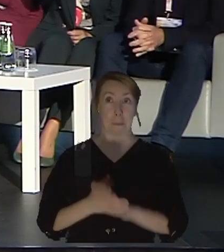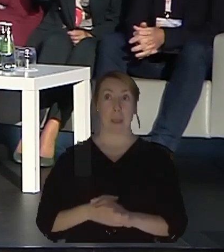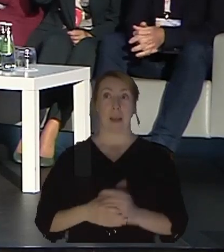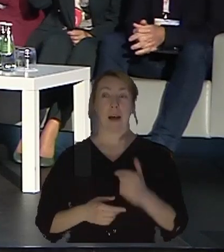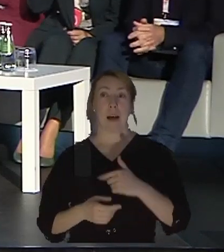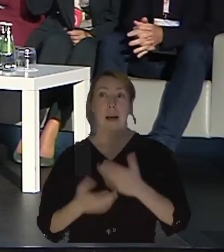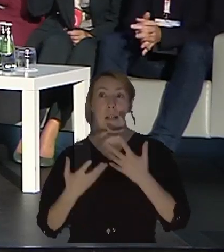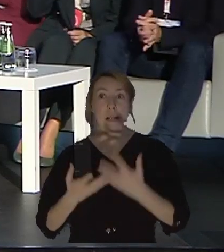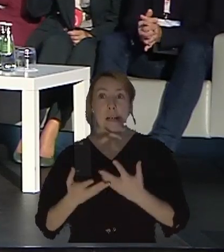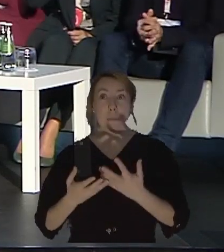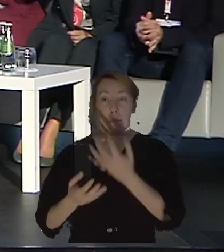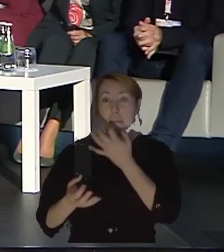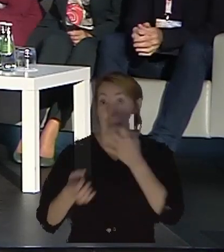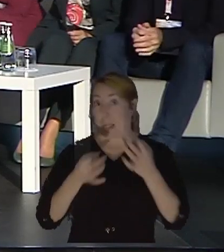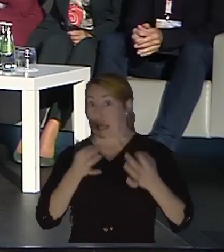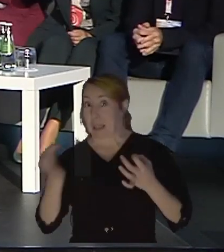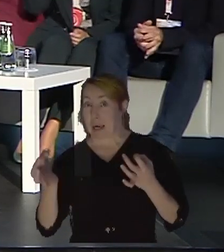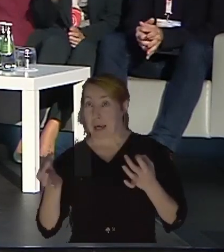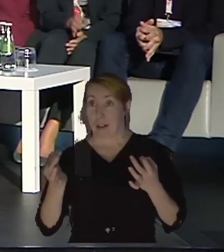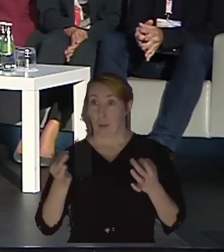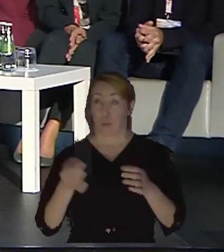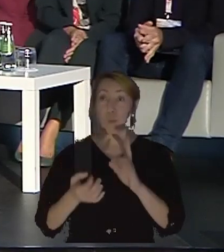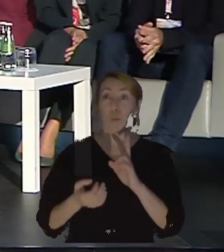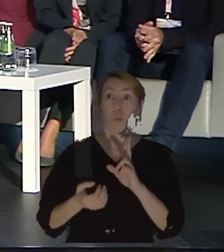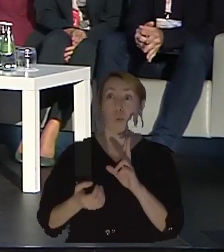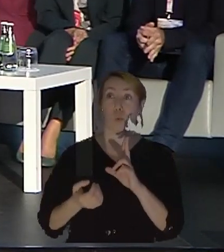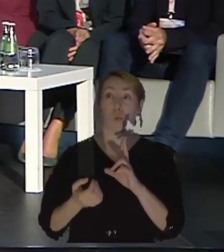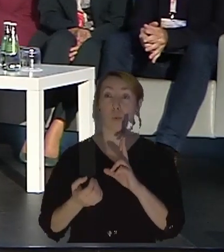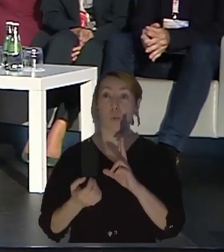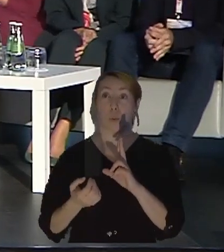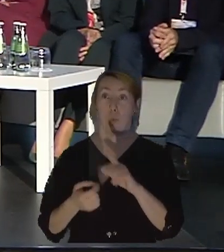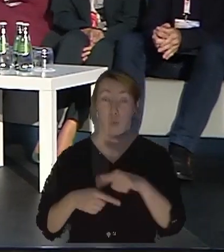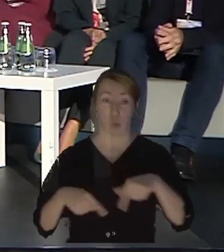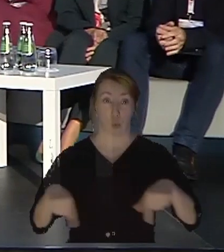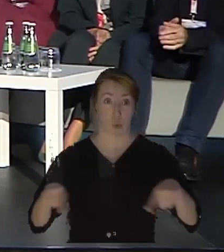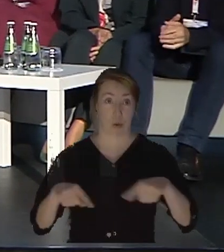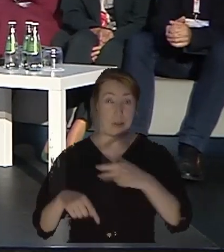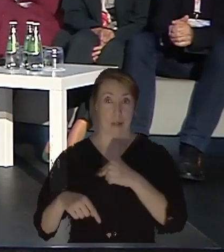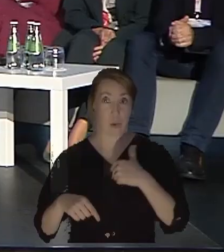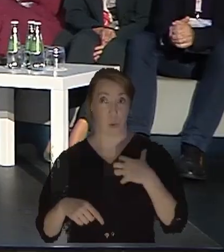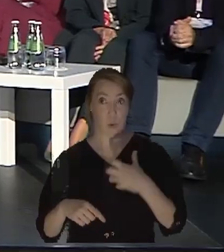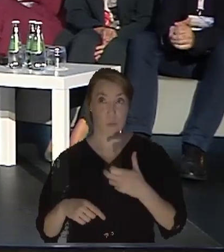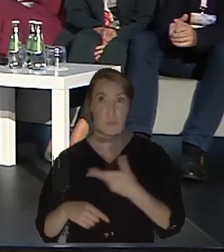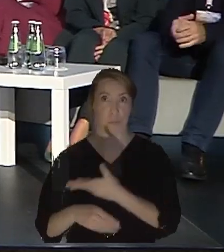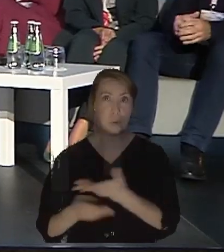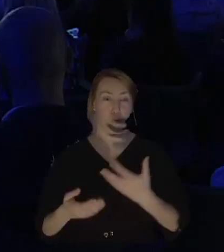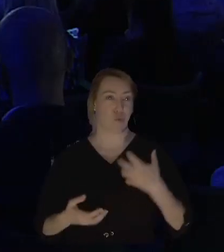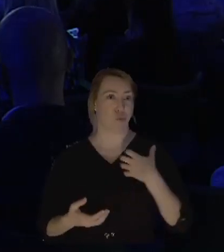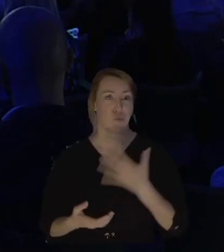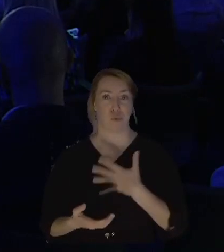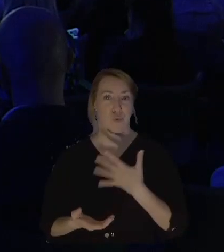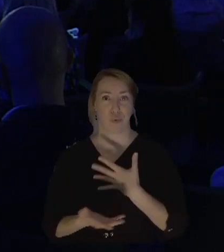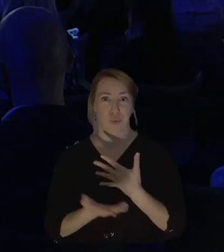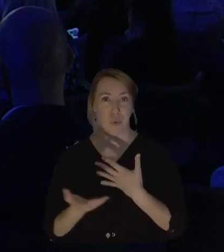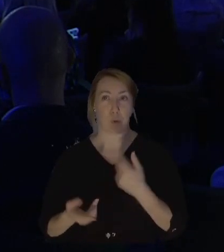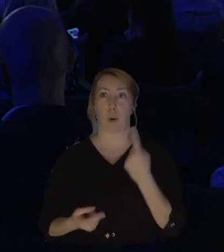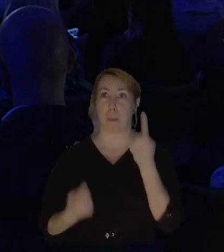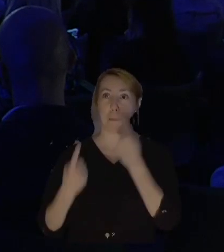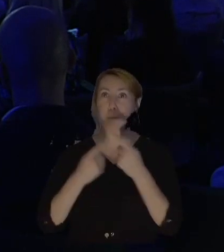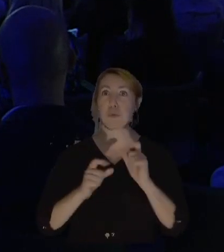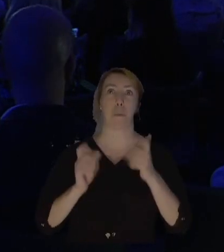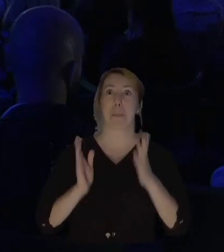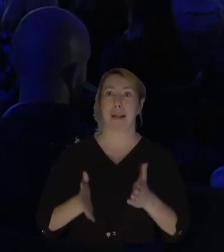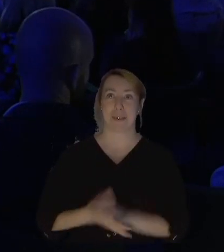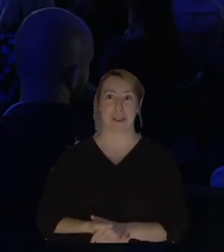przede wszystkim zapytać tych, którzy są naszymi gośćmi, jak się czujecie i co myślicie, że się będzie